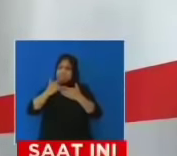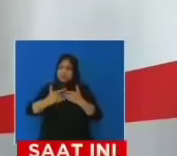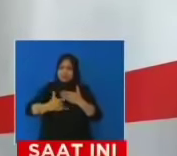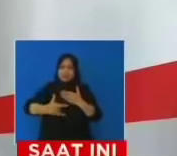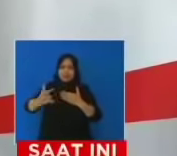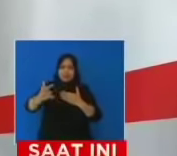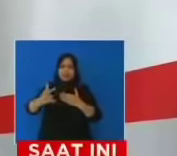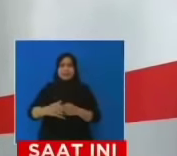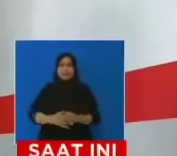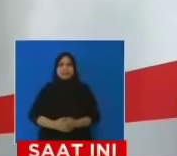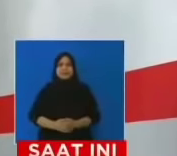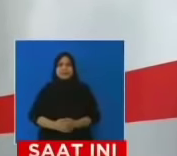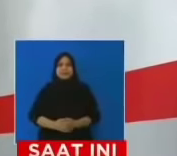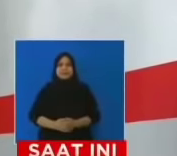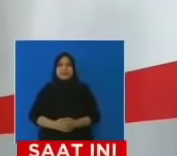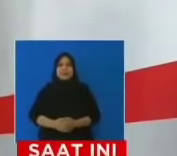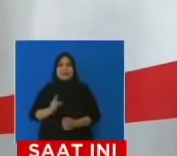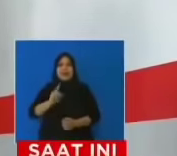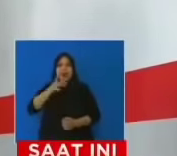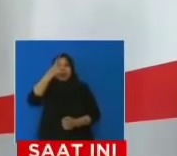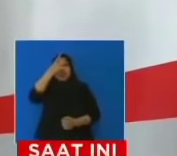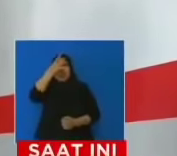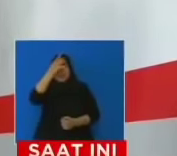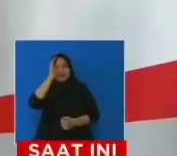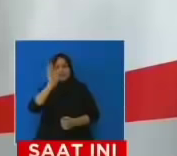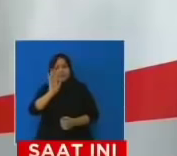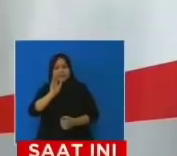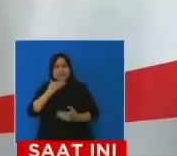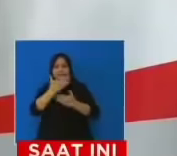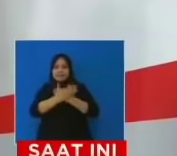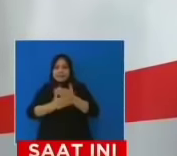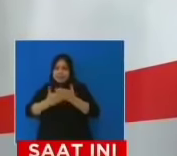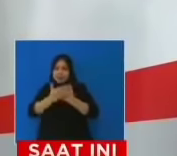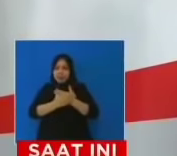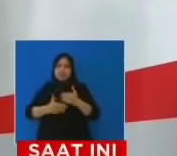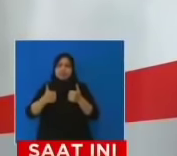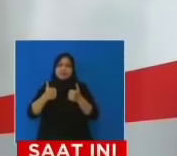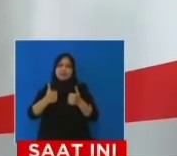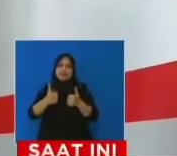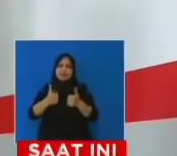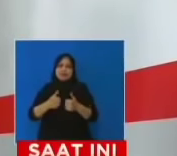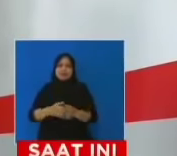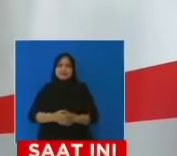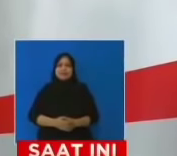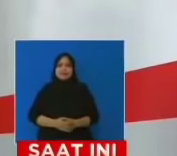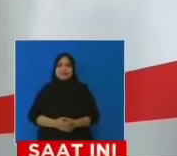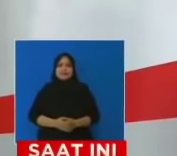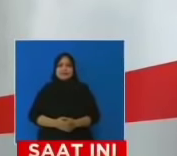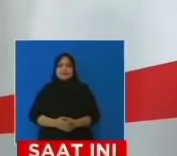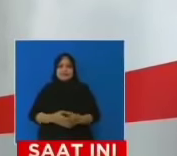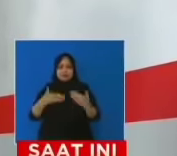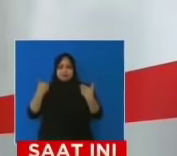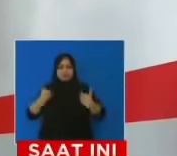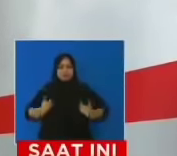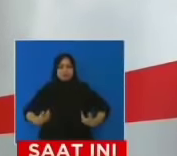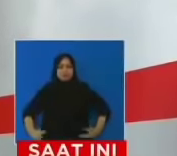yang sakit akan dirawat sampai dengan sembuh. Kita menjaga stamina kita,